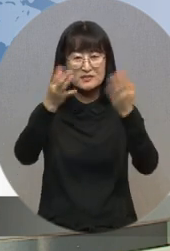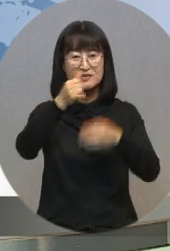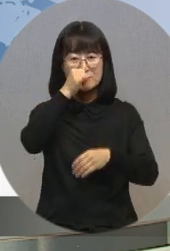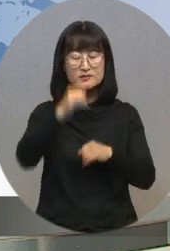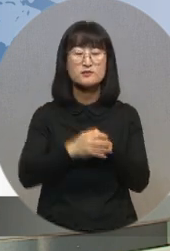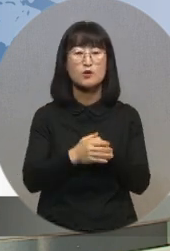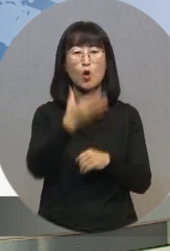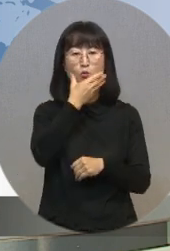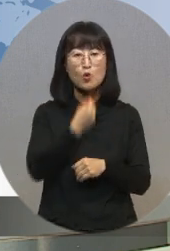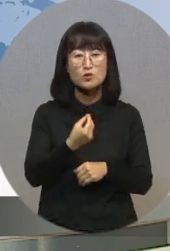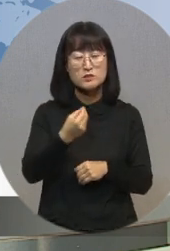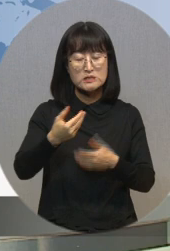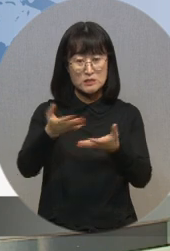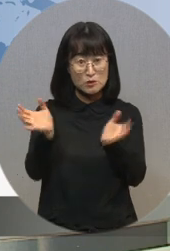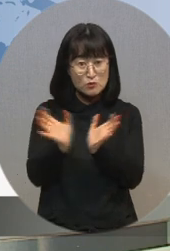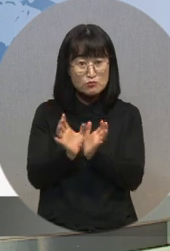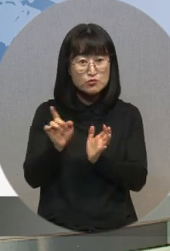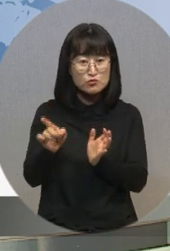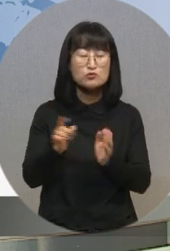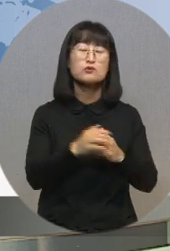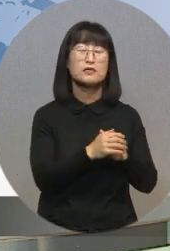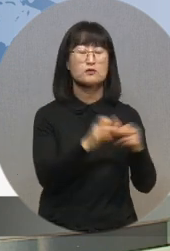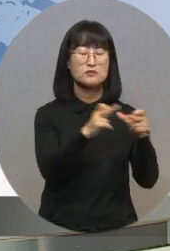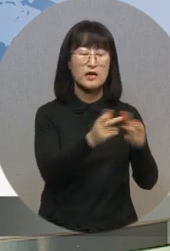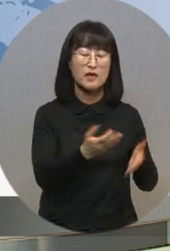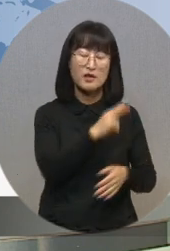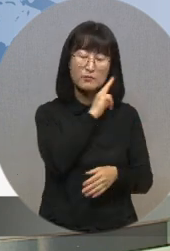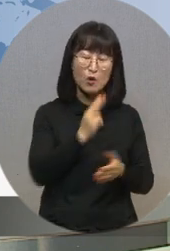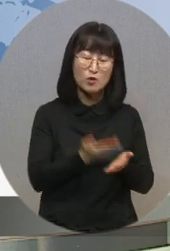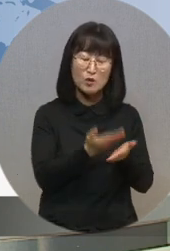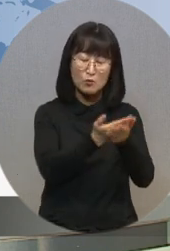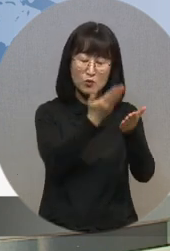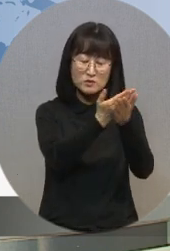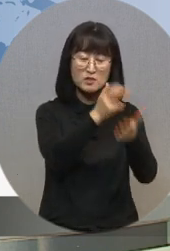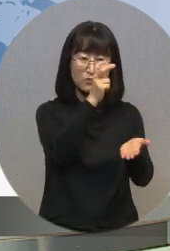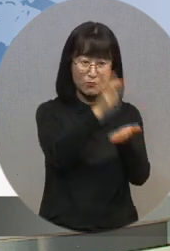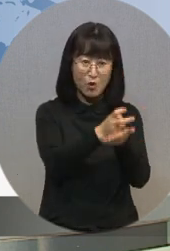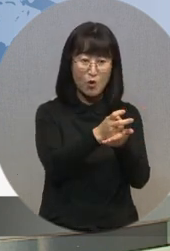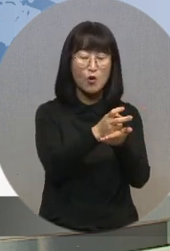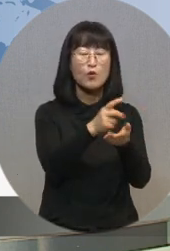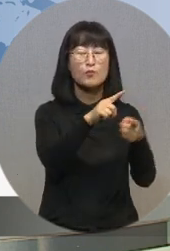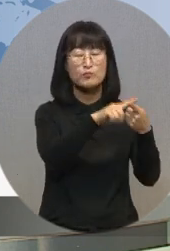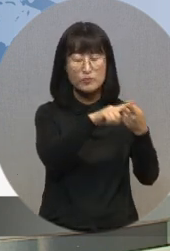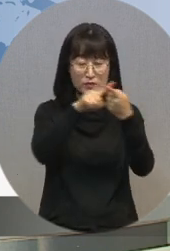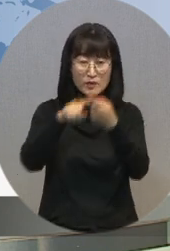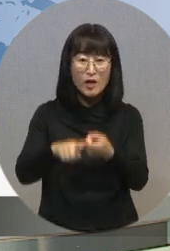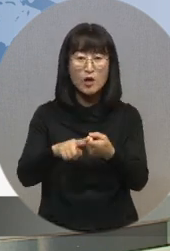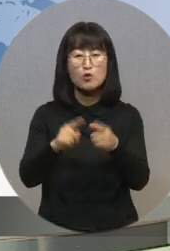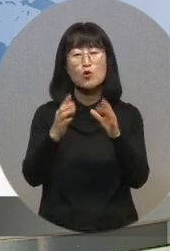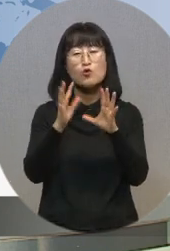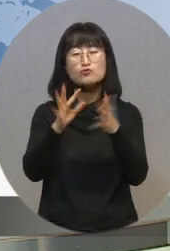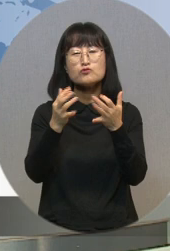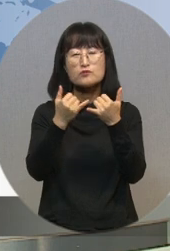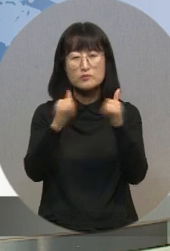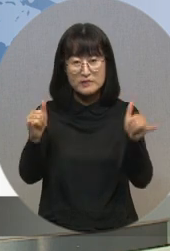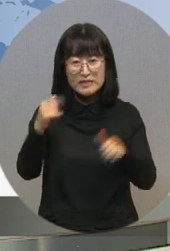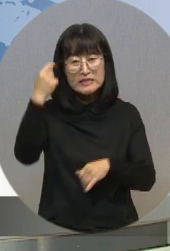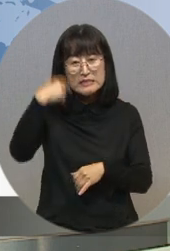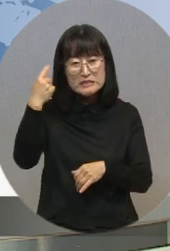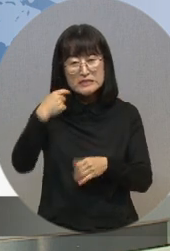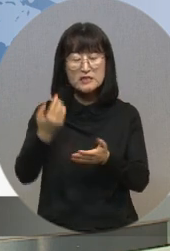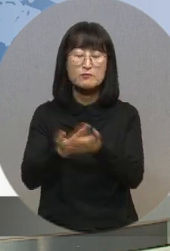작년 3월 장애인 등 편의법 개정을 통해 편의시설에 대한 국민 인식을 높이고자 4월 10일을 편의 증진의